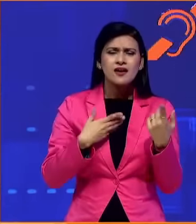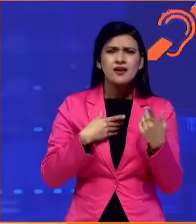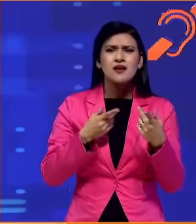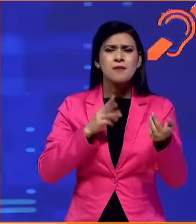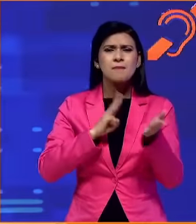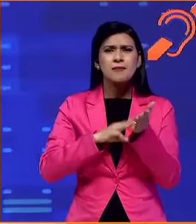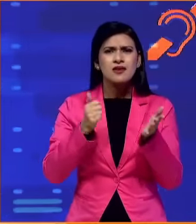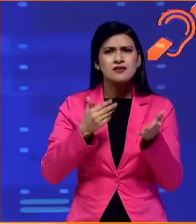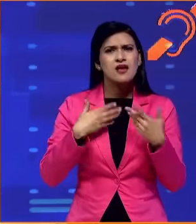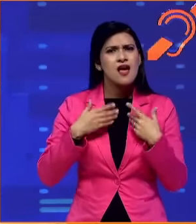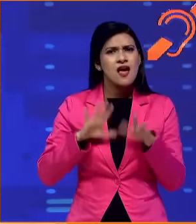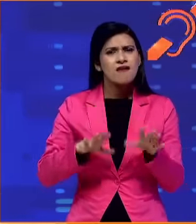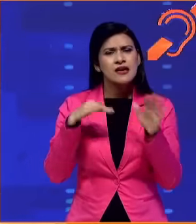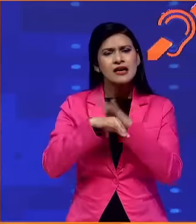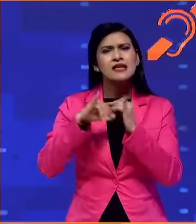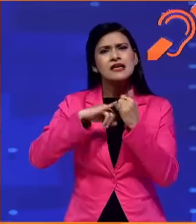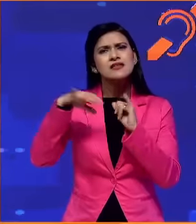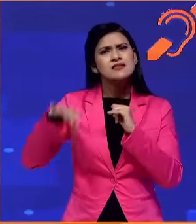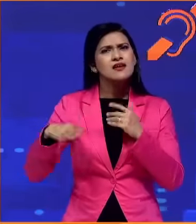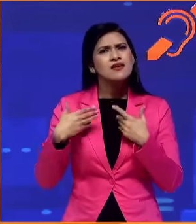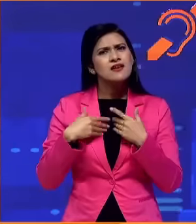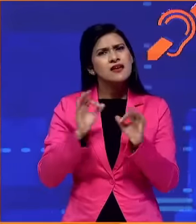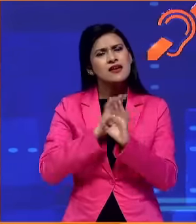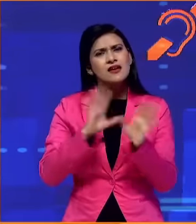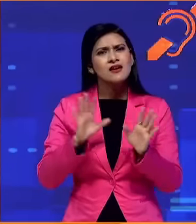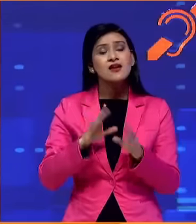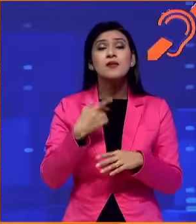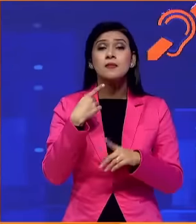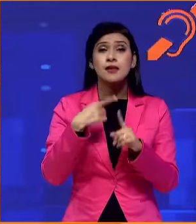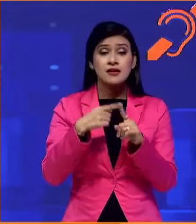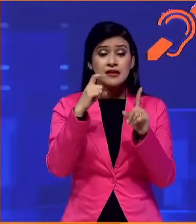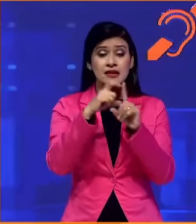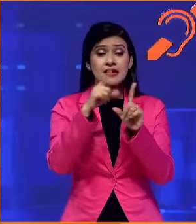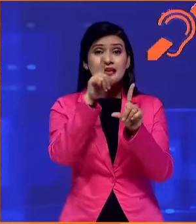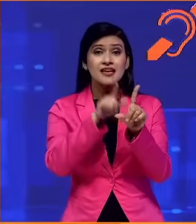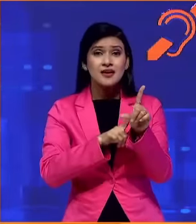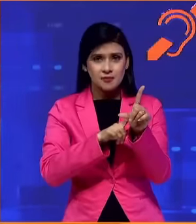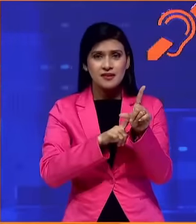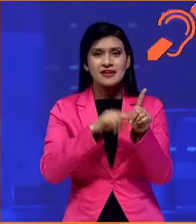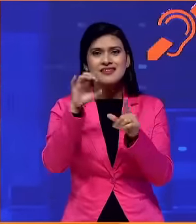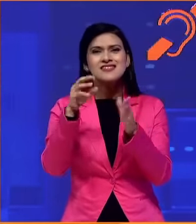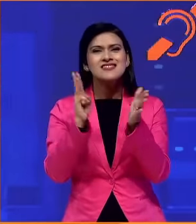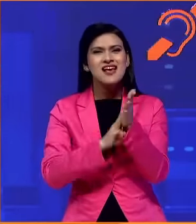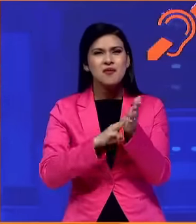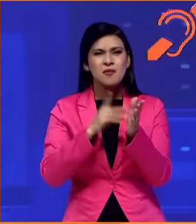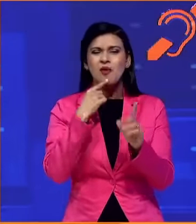था।मैंराज्यकाअध्यक्षथा।जी हां,वहीउपमुख्यमंत्रीजिन्हेंउन्होंने निकम्माकहाथा।